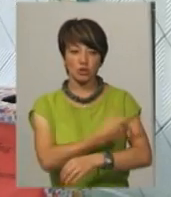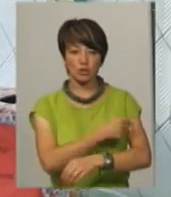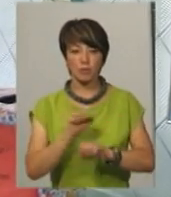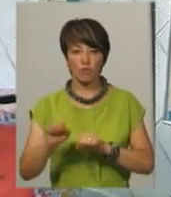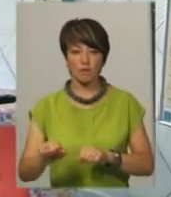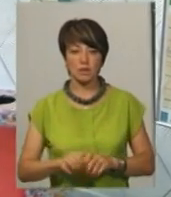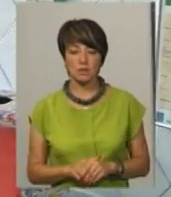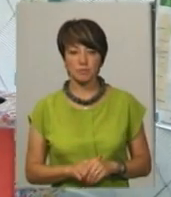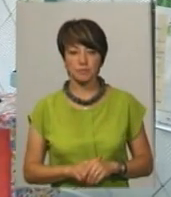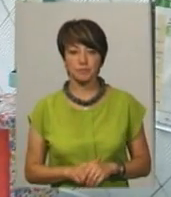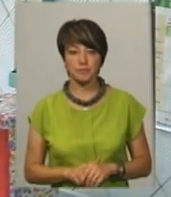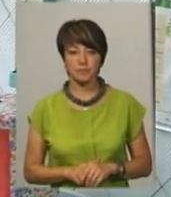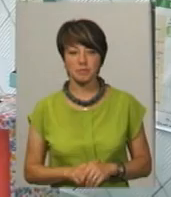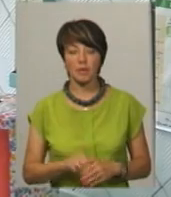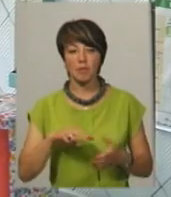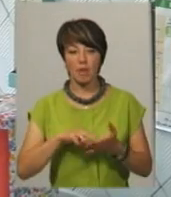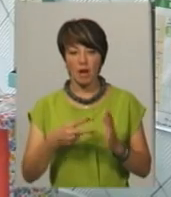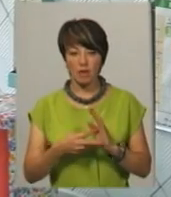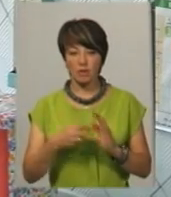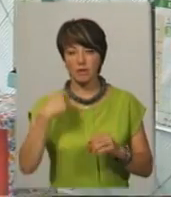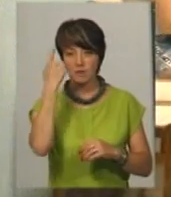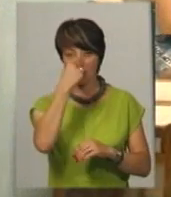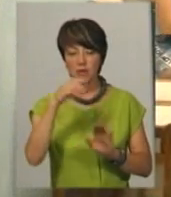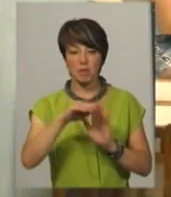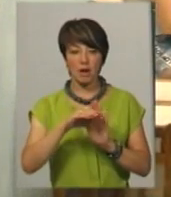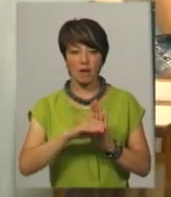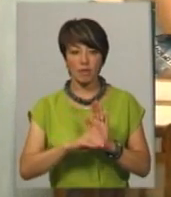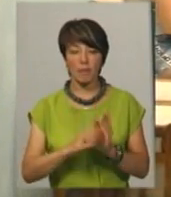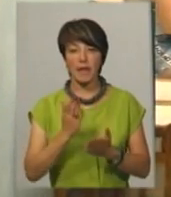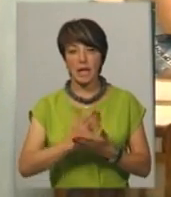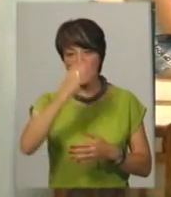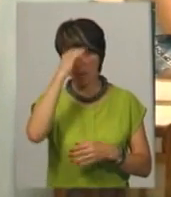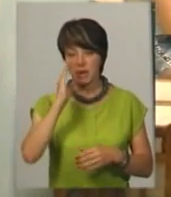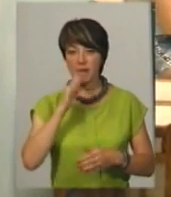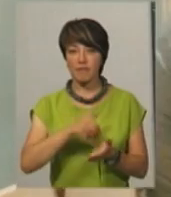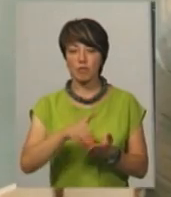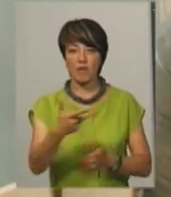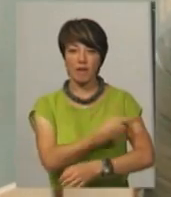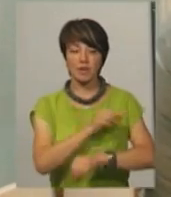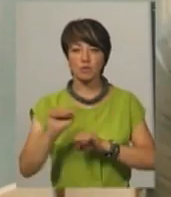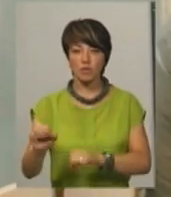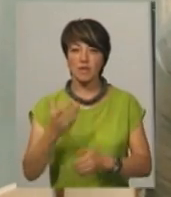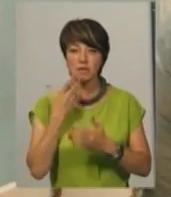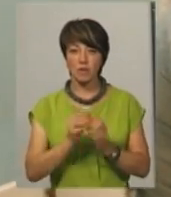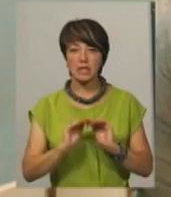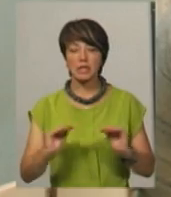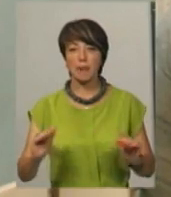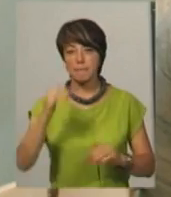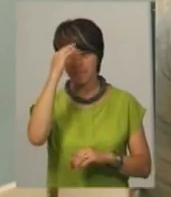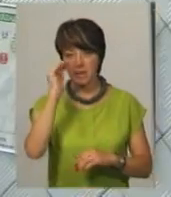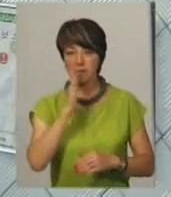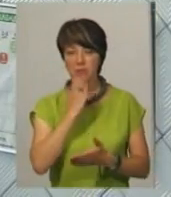щепитися планово за індивідуальним графіком. Є батьки, які відмовляються вакцинувати своїх дітей. Батьки мають